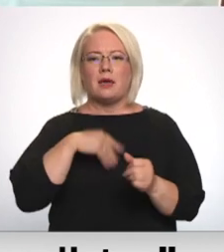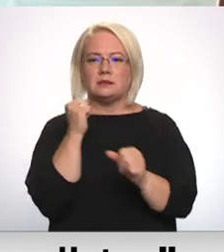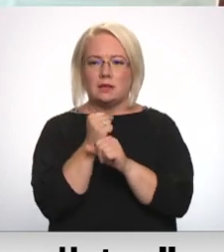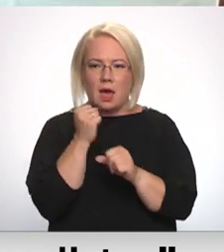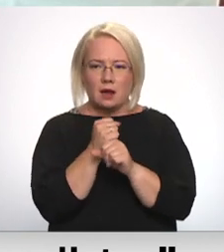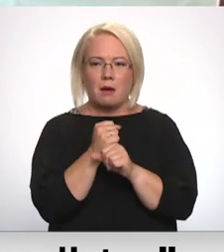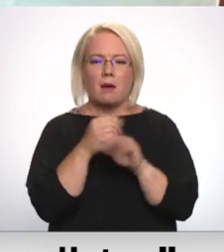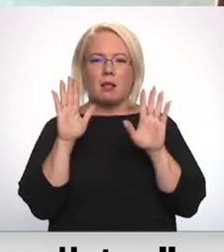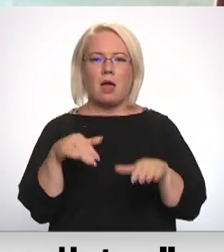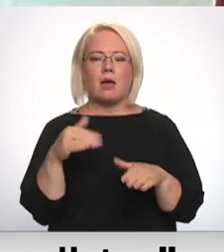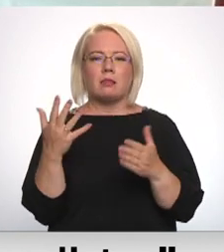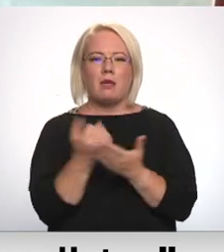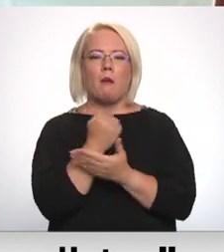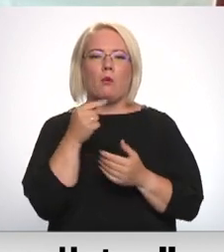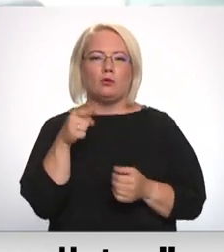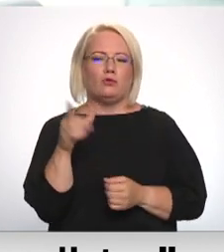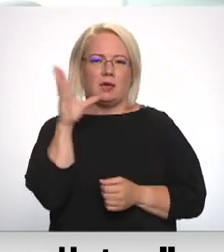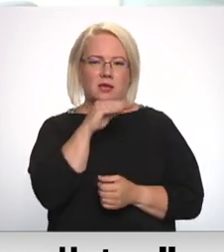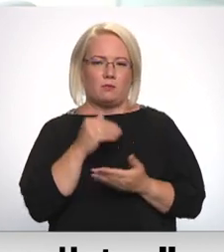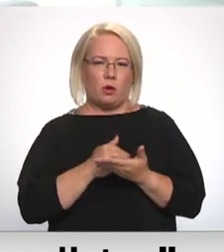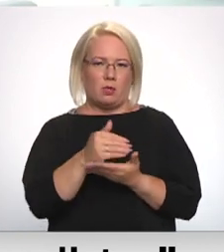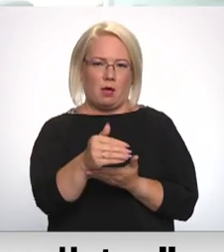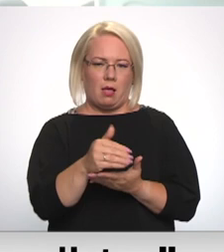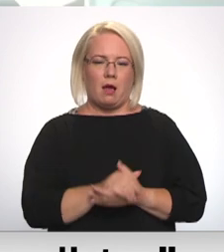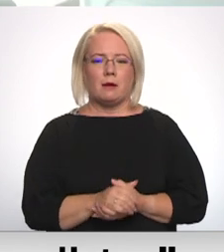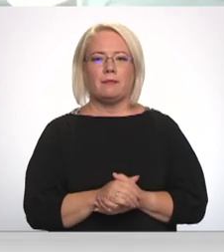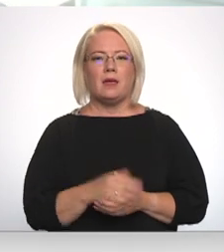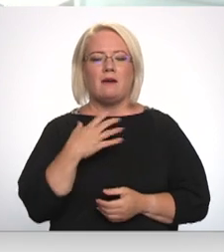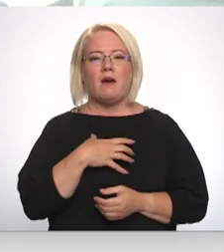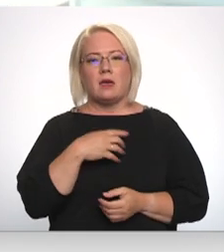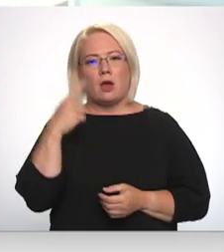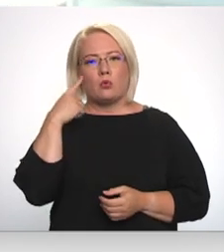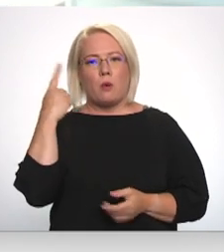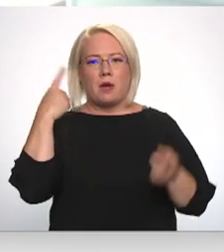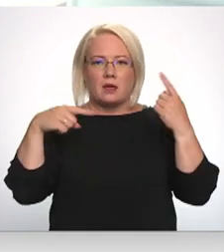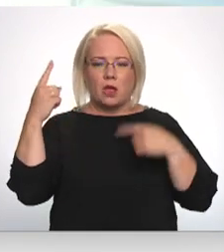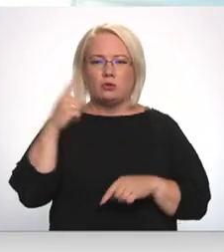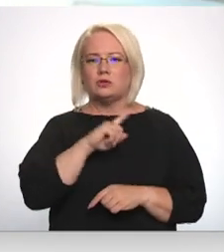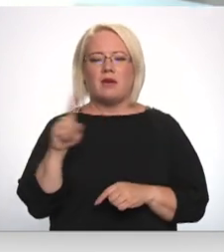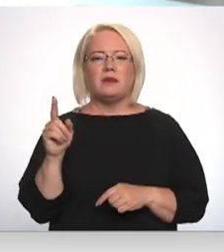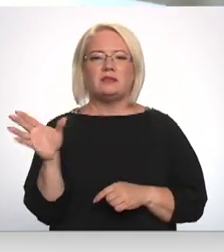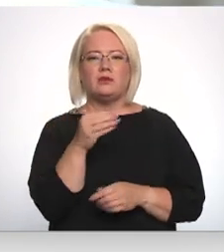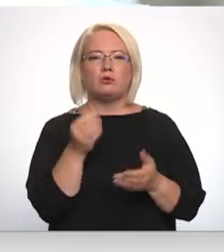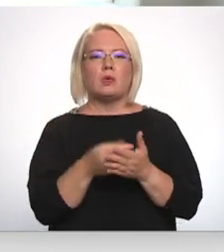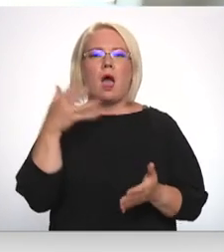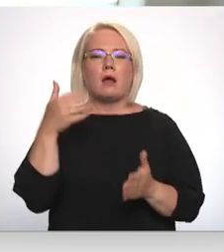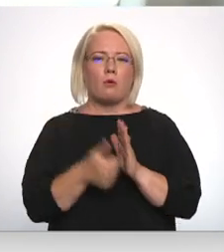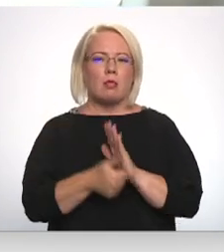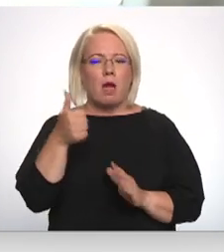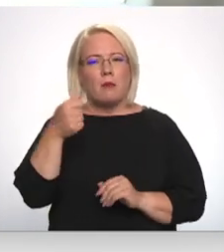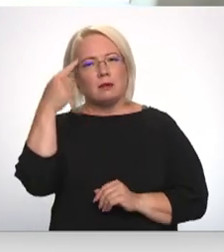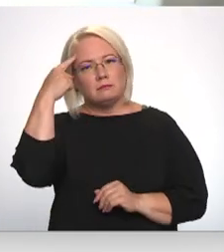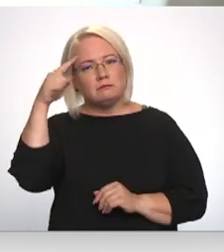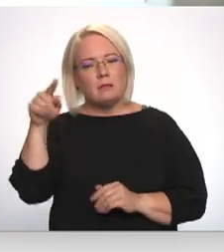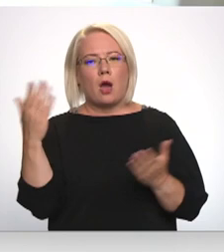lai dabūtu šo biļeti. Tālāk. Nākās domāt radoši, ne tikai, kā saka, paņemt visu dārgāko un labāko, bet izdomāt, kā ar